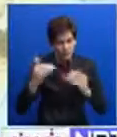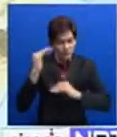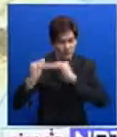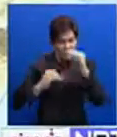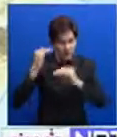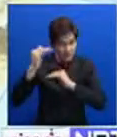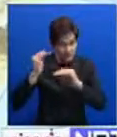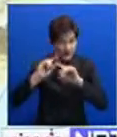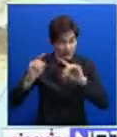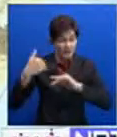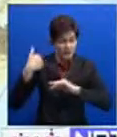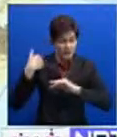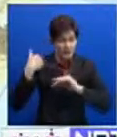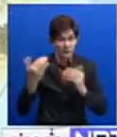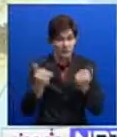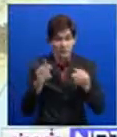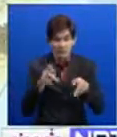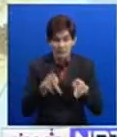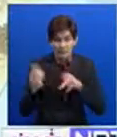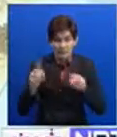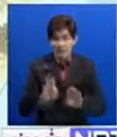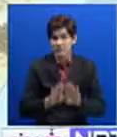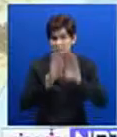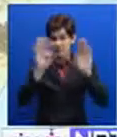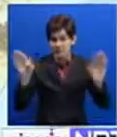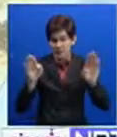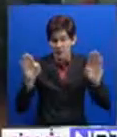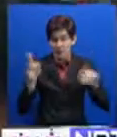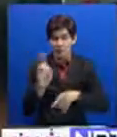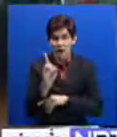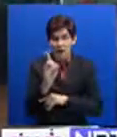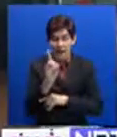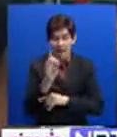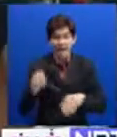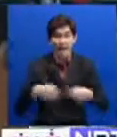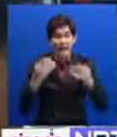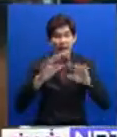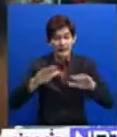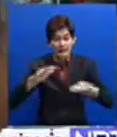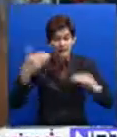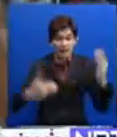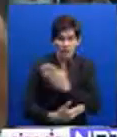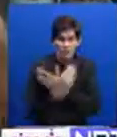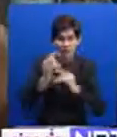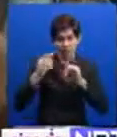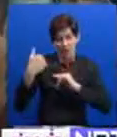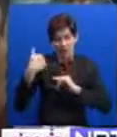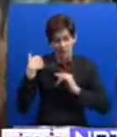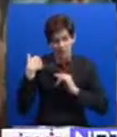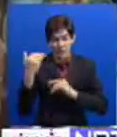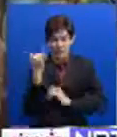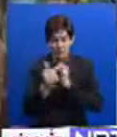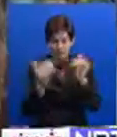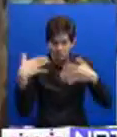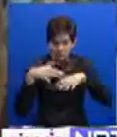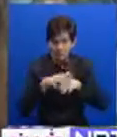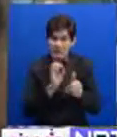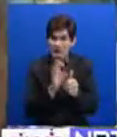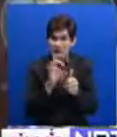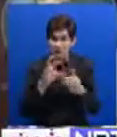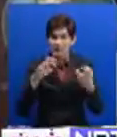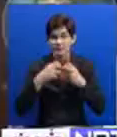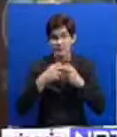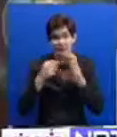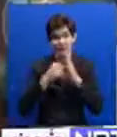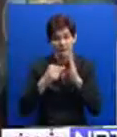และเยาวชนพร้อมทั้งมีพิธีเปิดที่ทำการสำนักงานชุมชนเพื่อปกโอกาสให้ประชาชนในพื้นที่เข้ามามีส่วนร่วมเสนอแนะการแก้